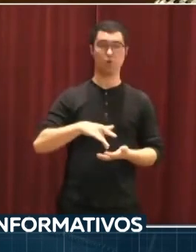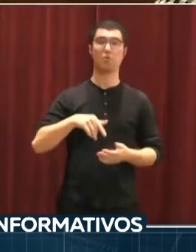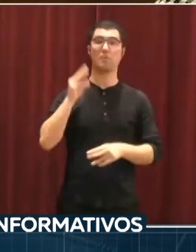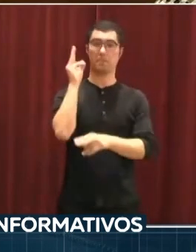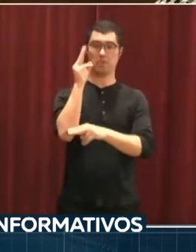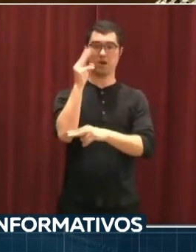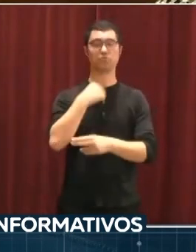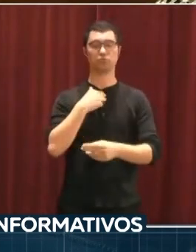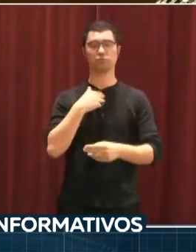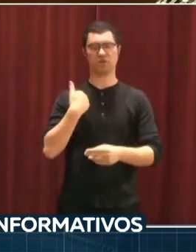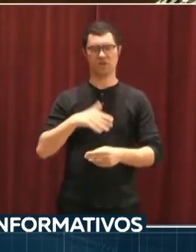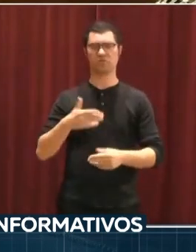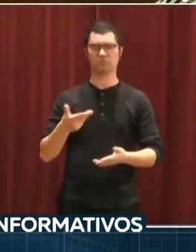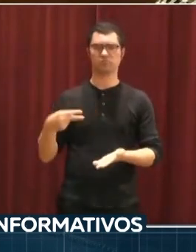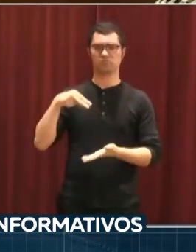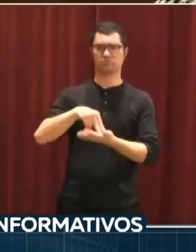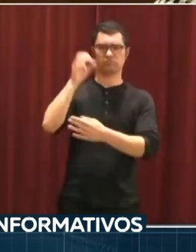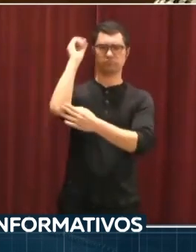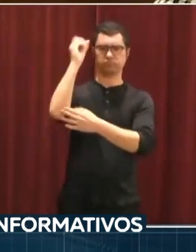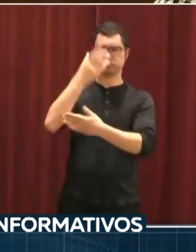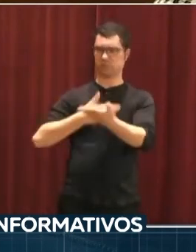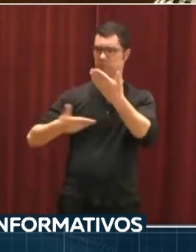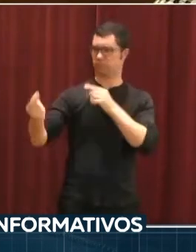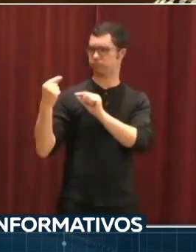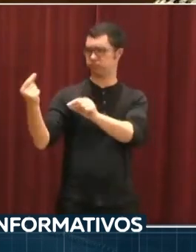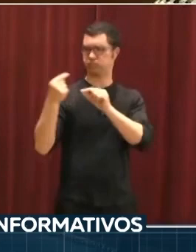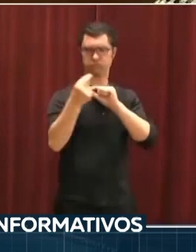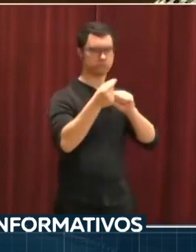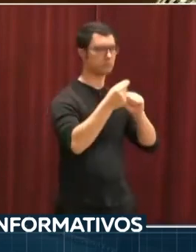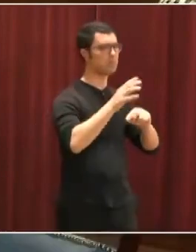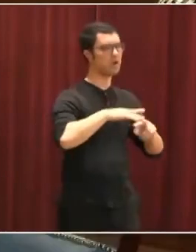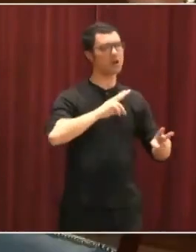per tenir un debat sossegat i espero que d'altura en les necessitats que tenen els ciutadans en aquest moment. Moltes gràcies.